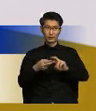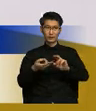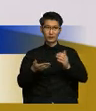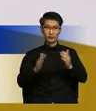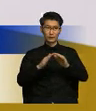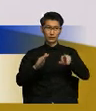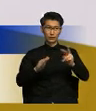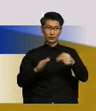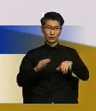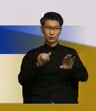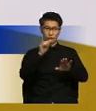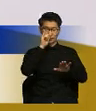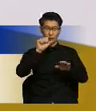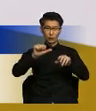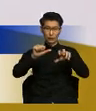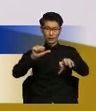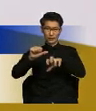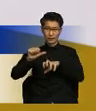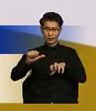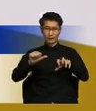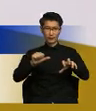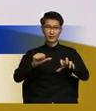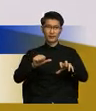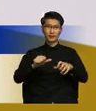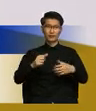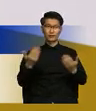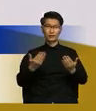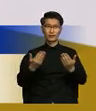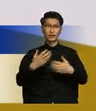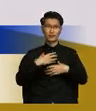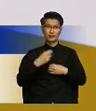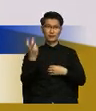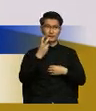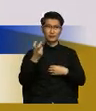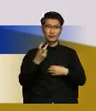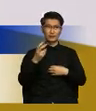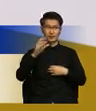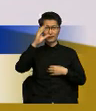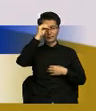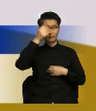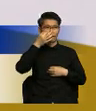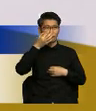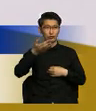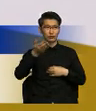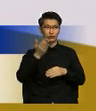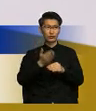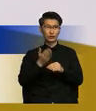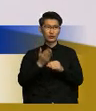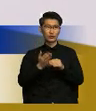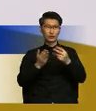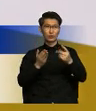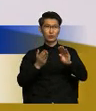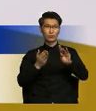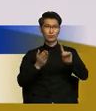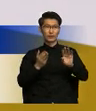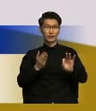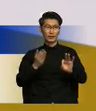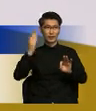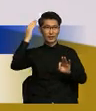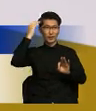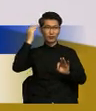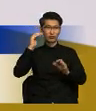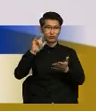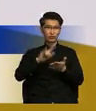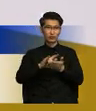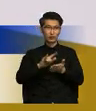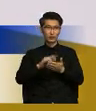권역의 건설 현장 노동안전 지킴이를 시범 운영하고 있으며, 동방항공 한국인 승무원